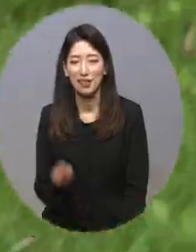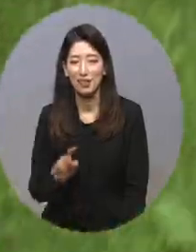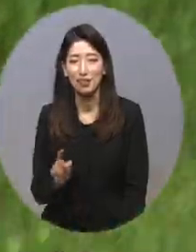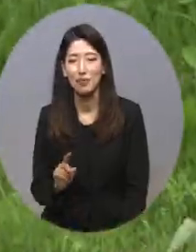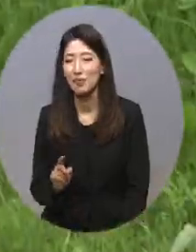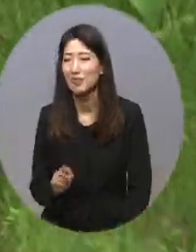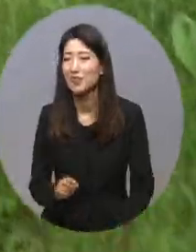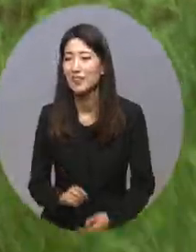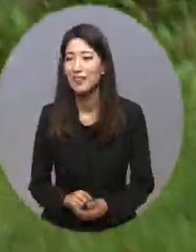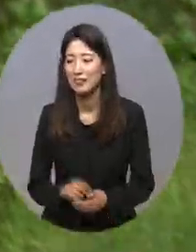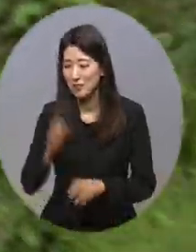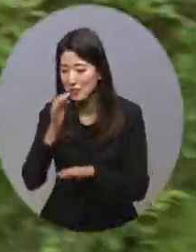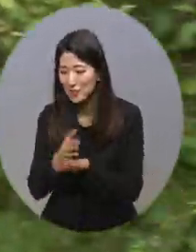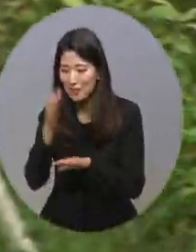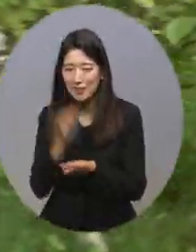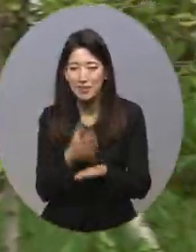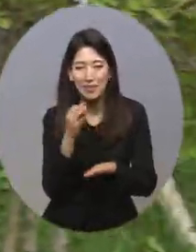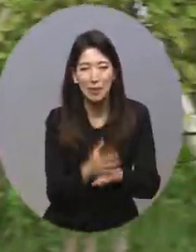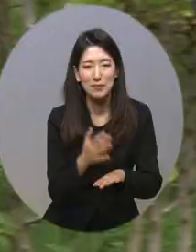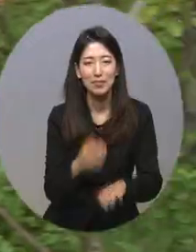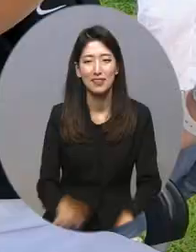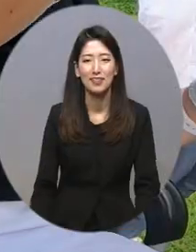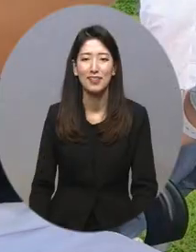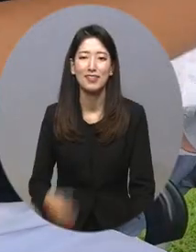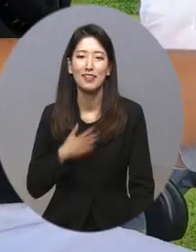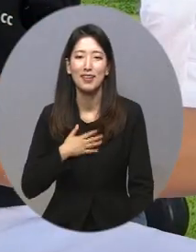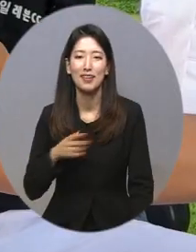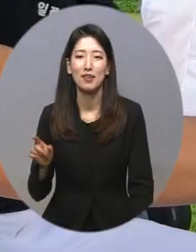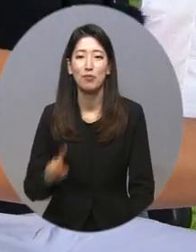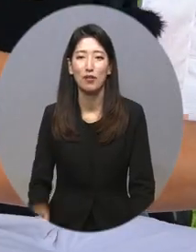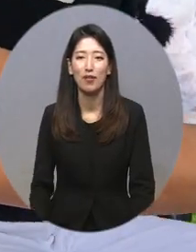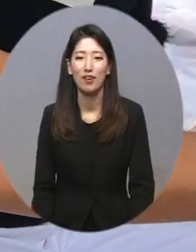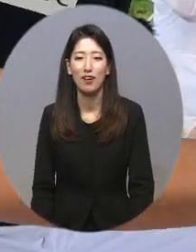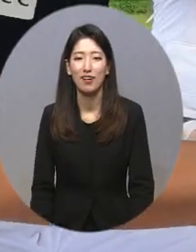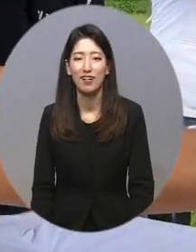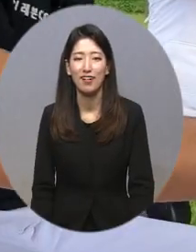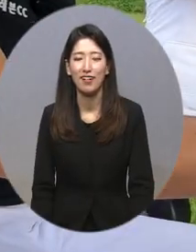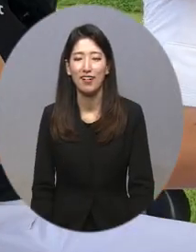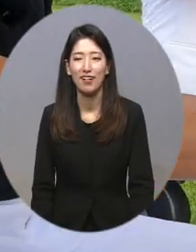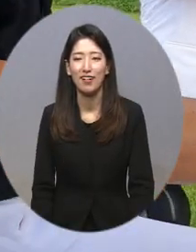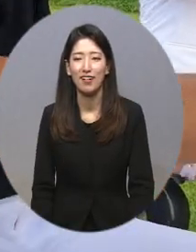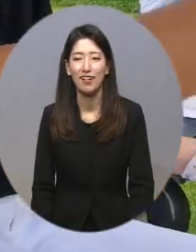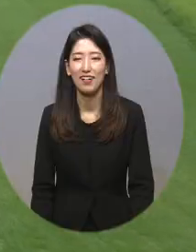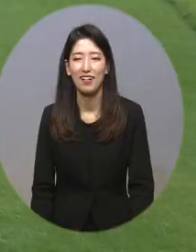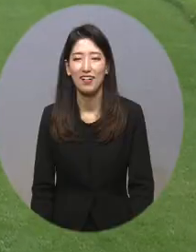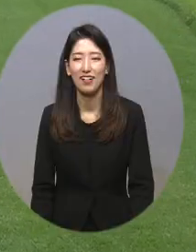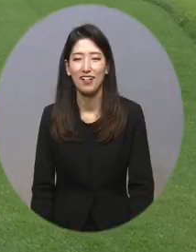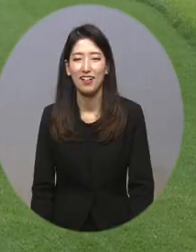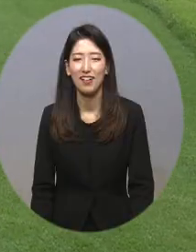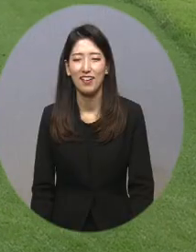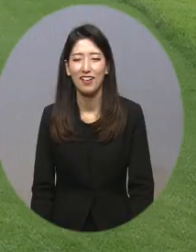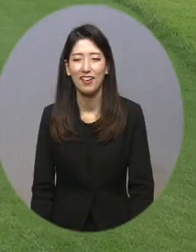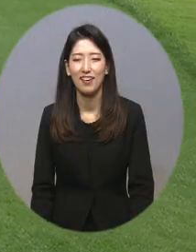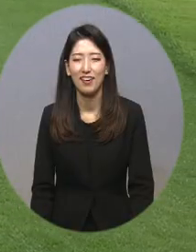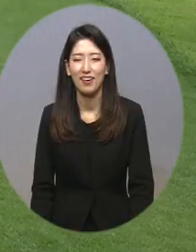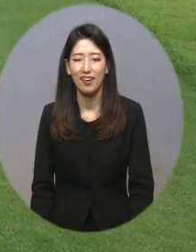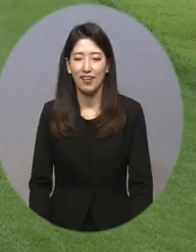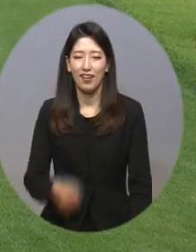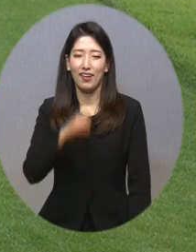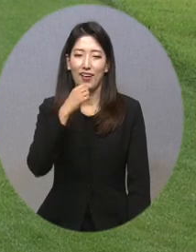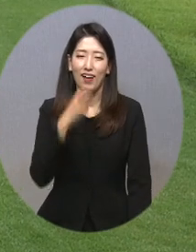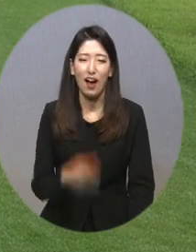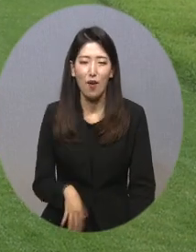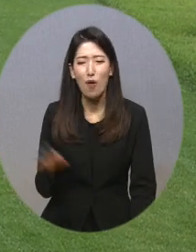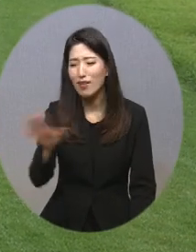왜? 어이구 감사합니다. 나 미쳐버릴 것 같아. 뭐 했어? 썸네일 하나 나온 거죠? 아니 왜 이렇게 다들 힘들다가